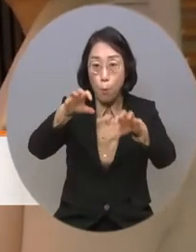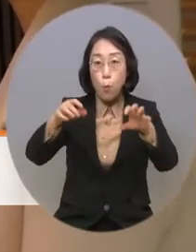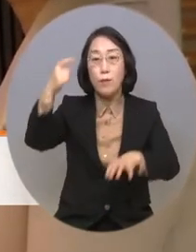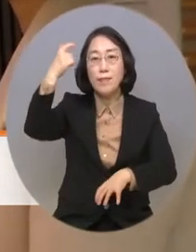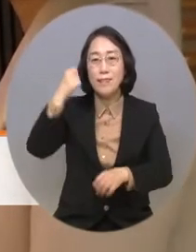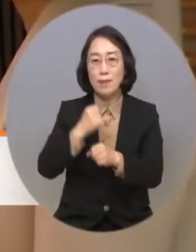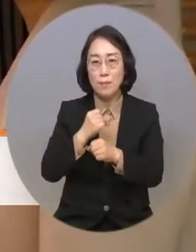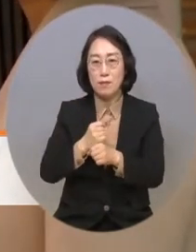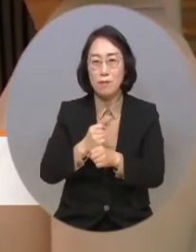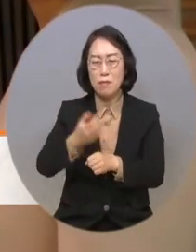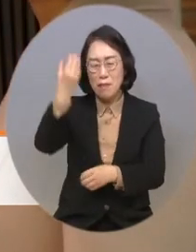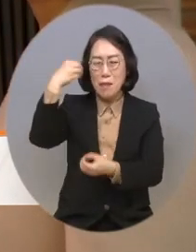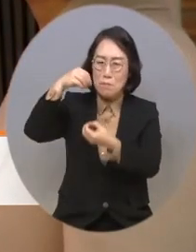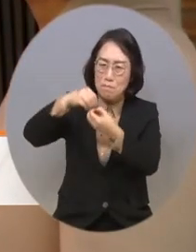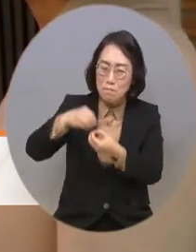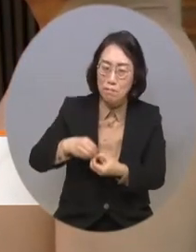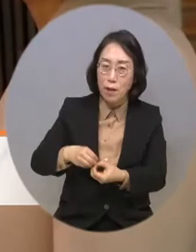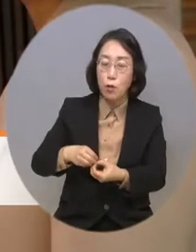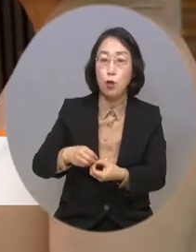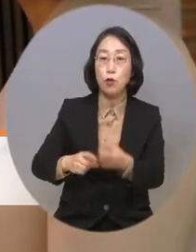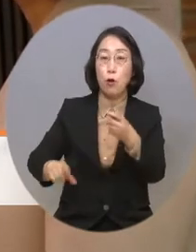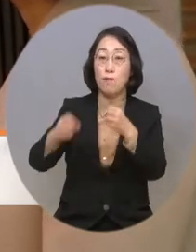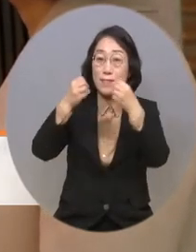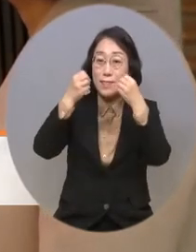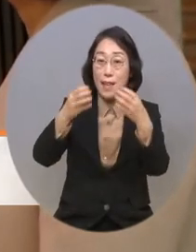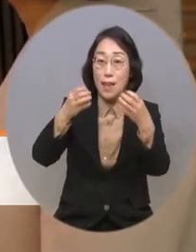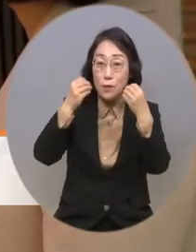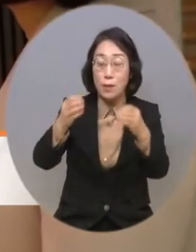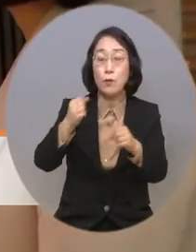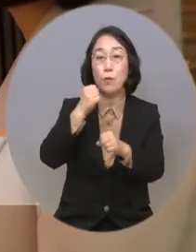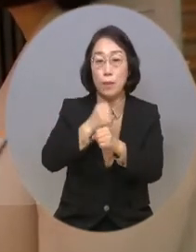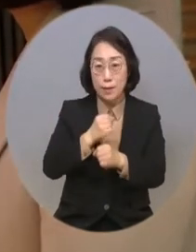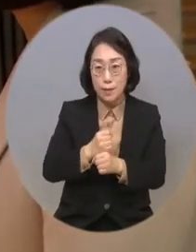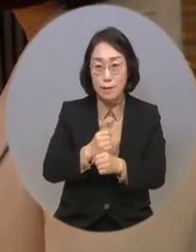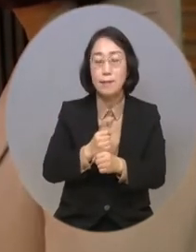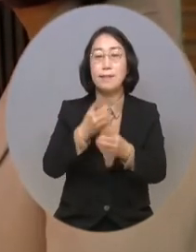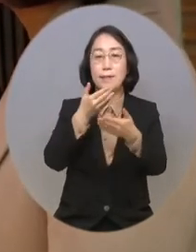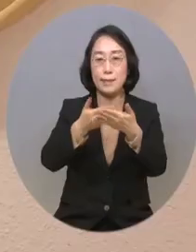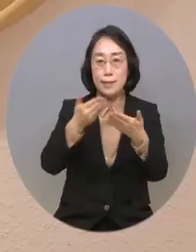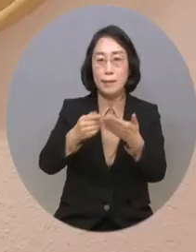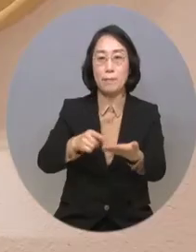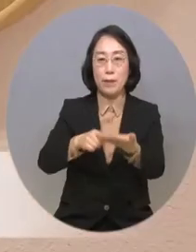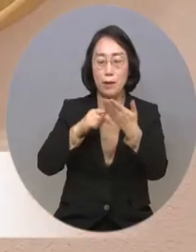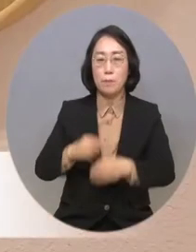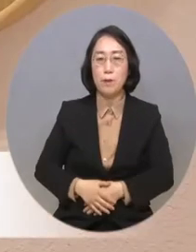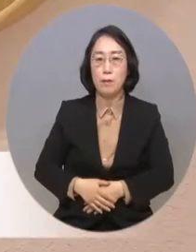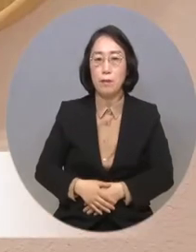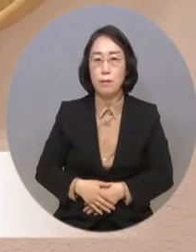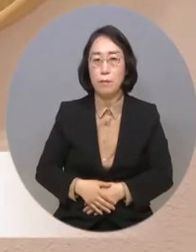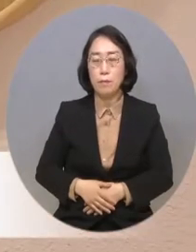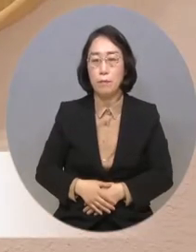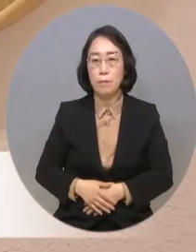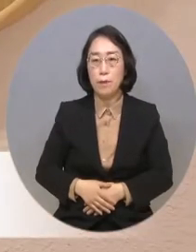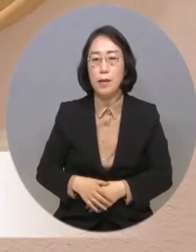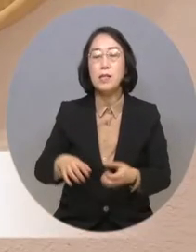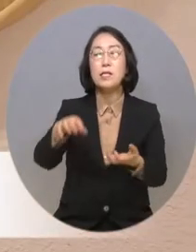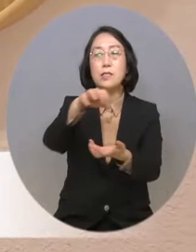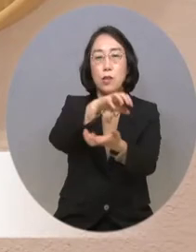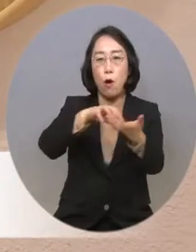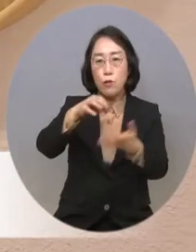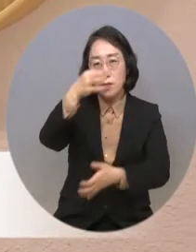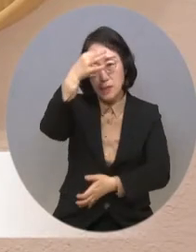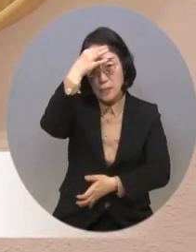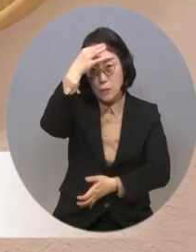머물러 있기보다는 전통을 재해석하고 응용해 눈길을 끌고 있습니다. 그 믹스트 미디어 기법은